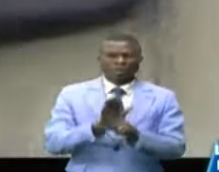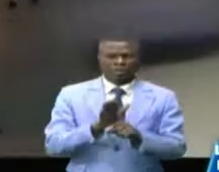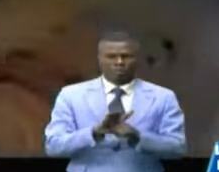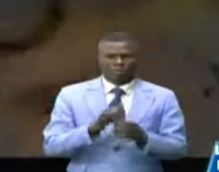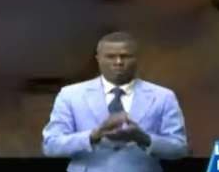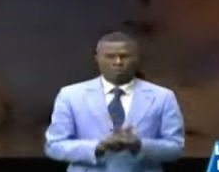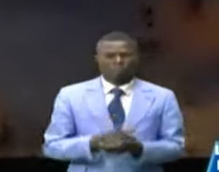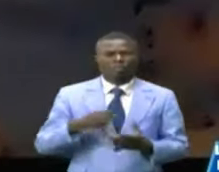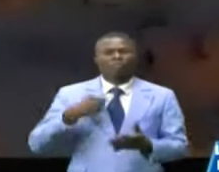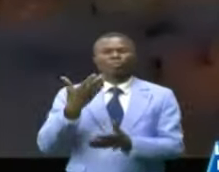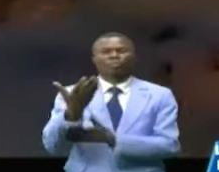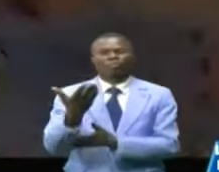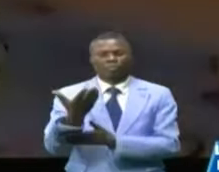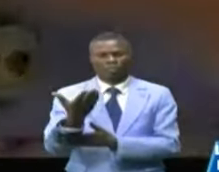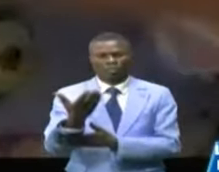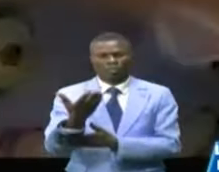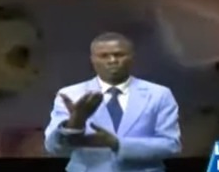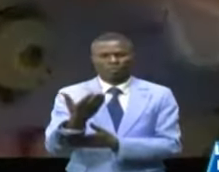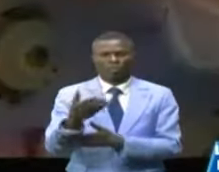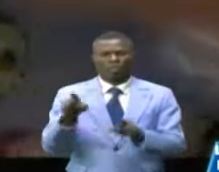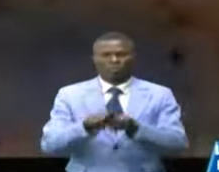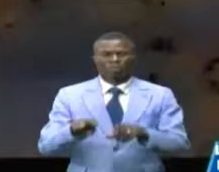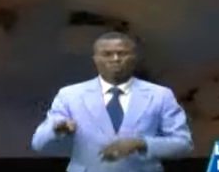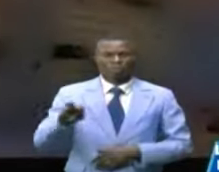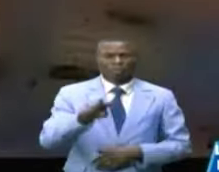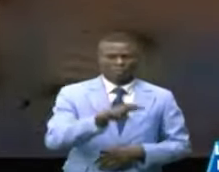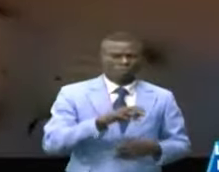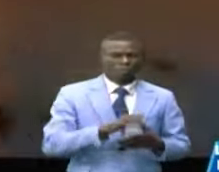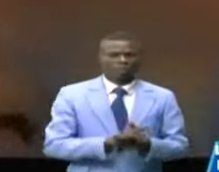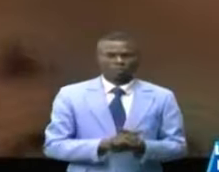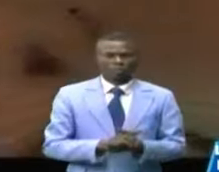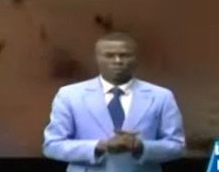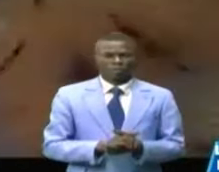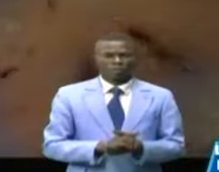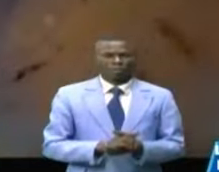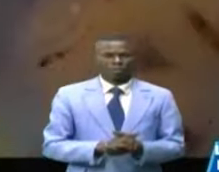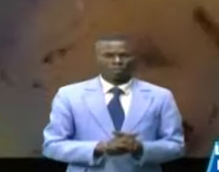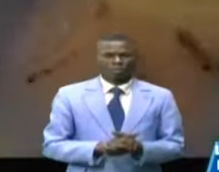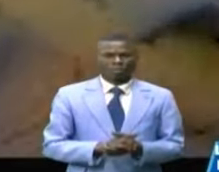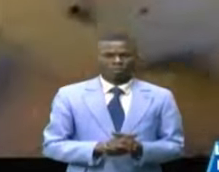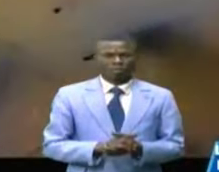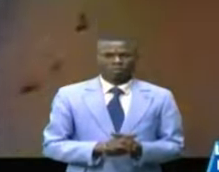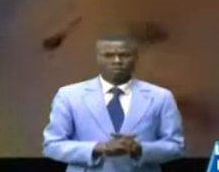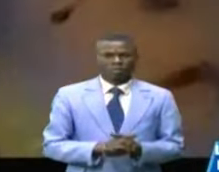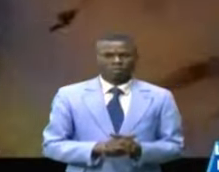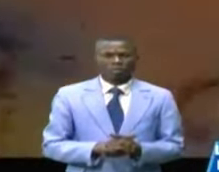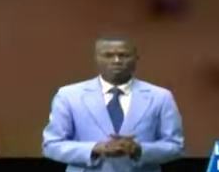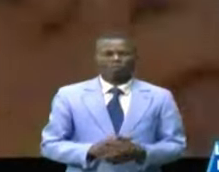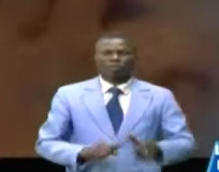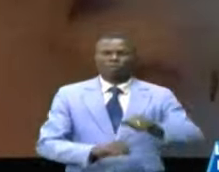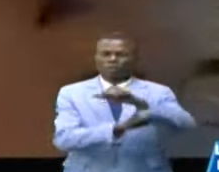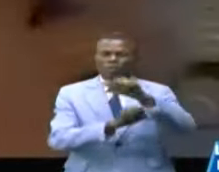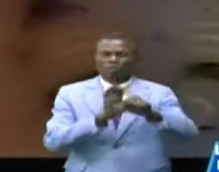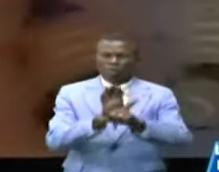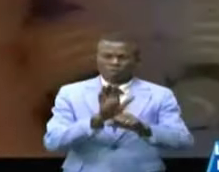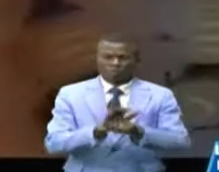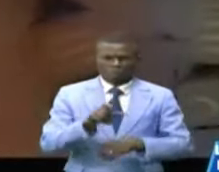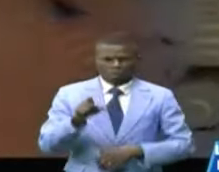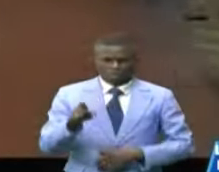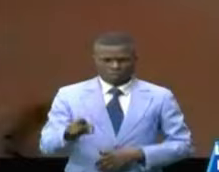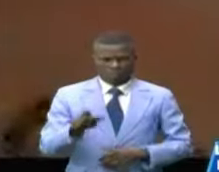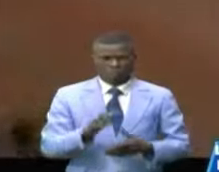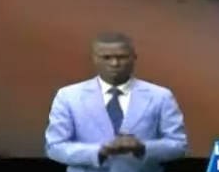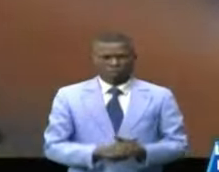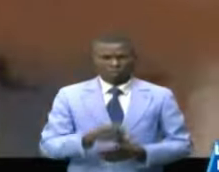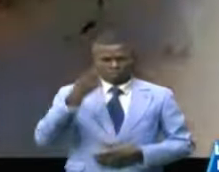Et je demande aussi au gouvernement de la prier, de nous soutenir davantage pour